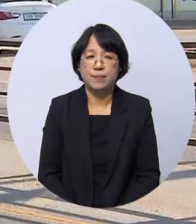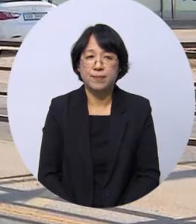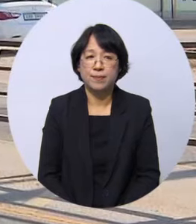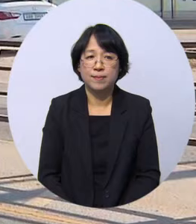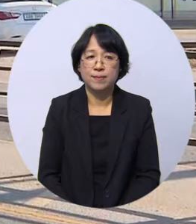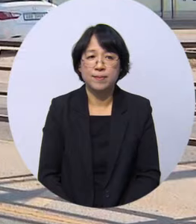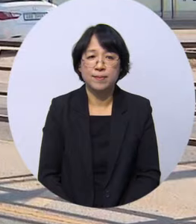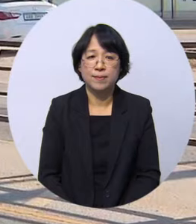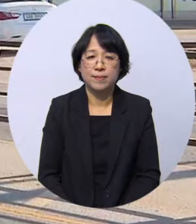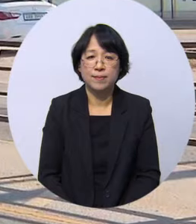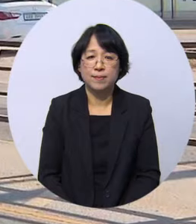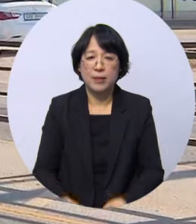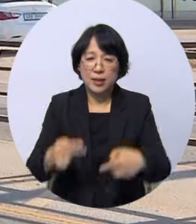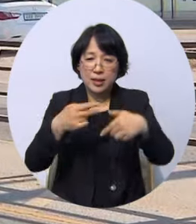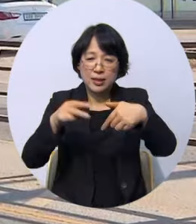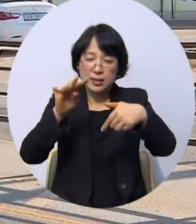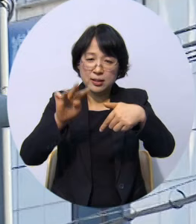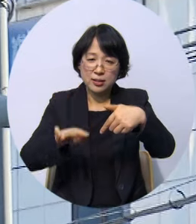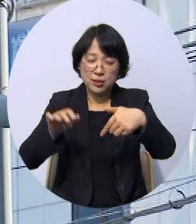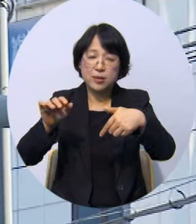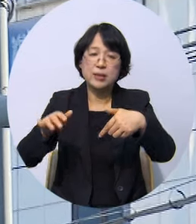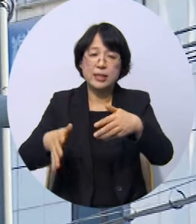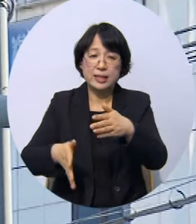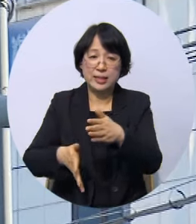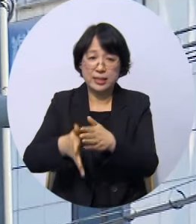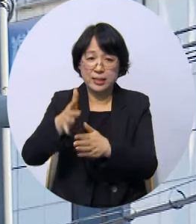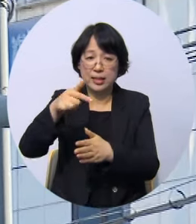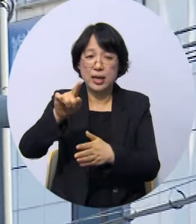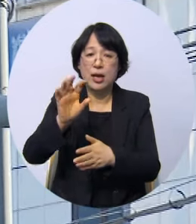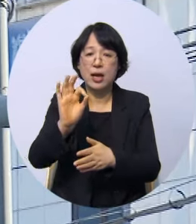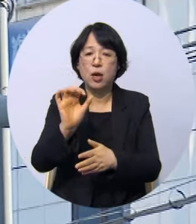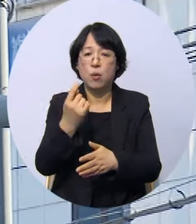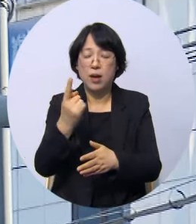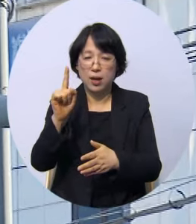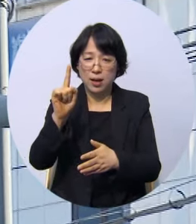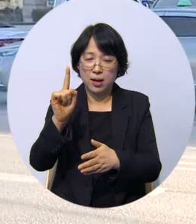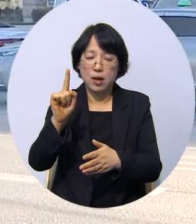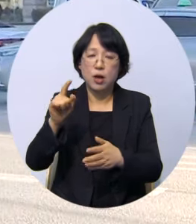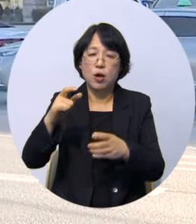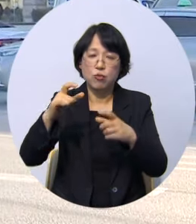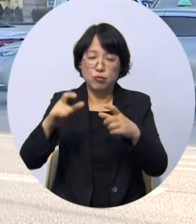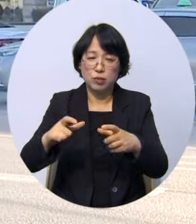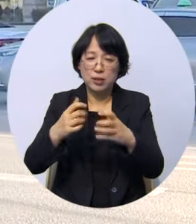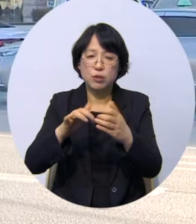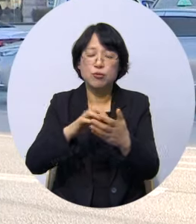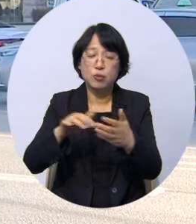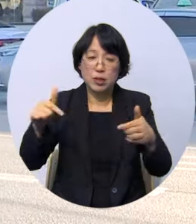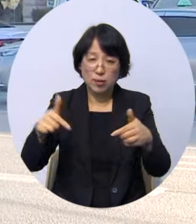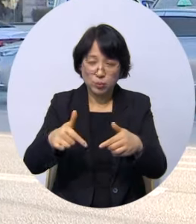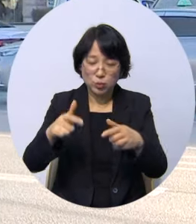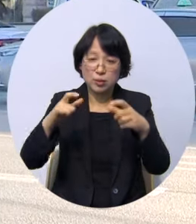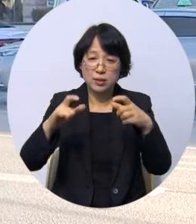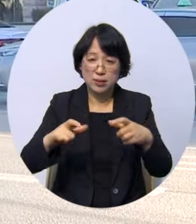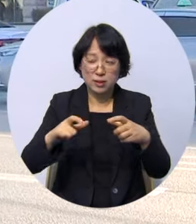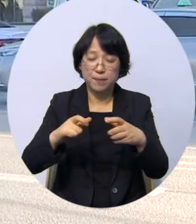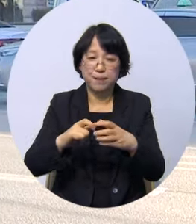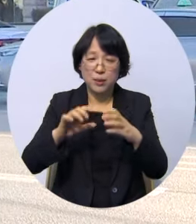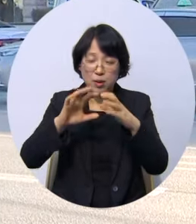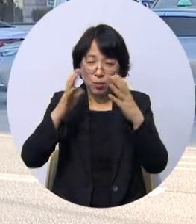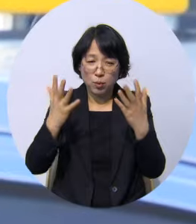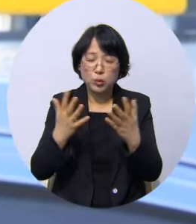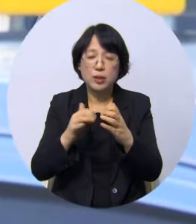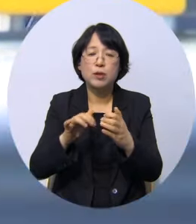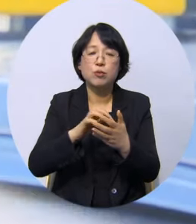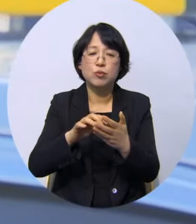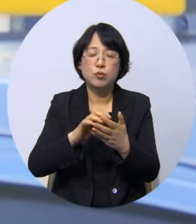기자입니다 인천광역시 강화군은 인구 감소 지역입니다 지난 1월 기준 전체 인구 중 만 65세 이상의 고령